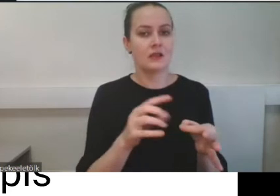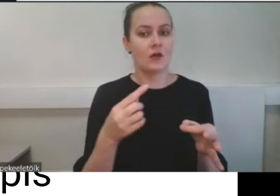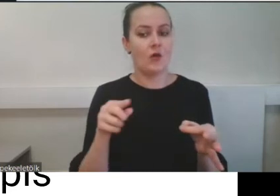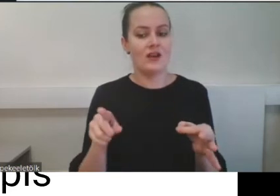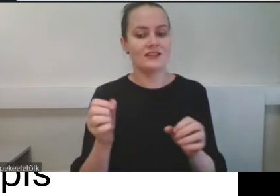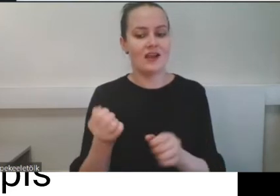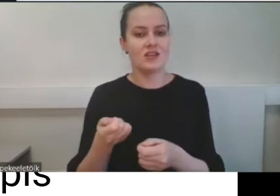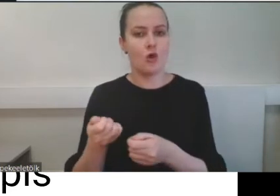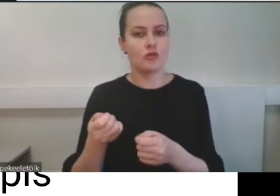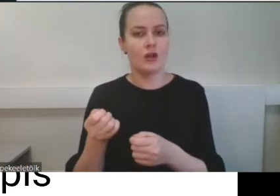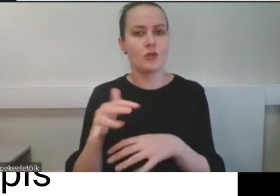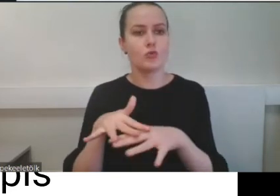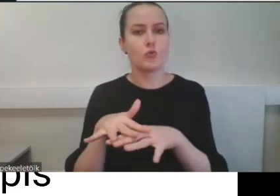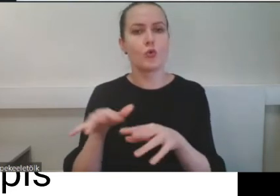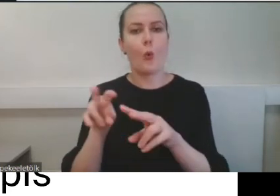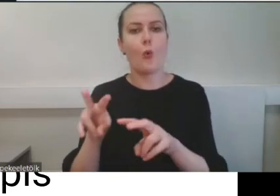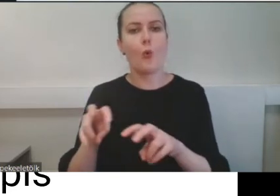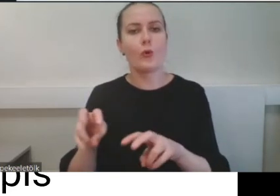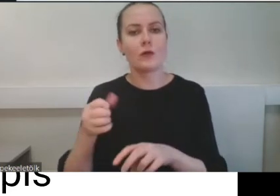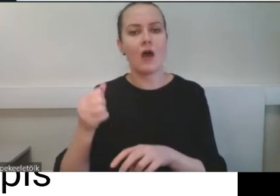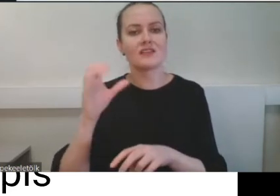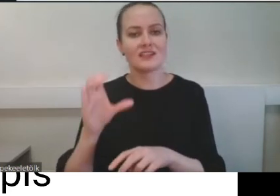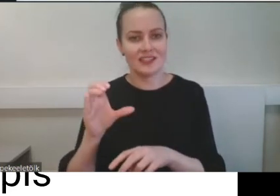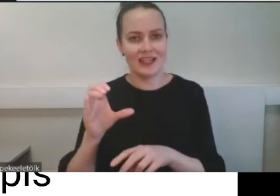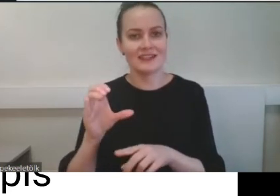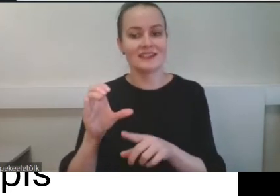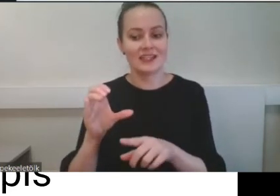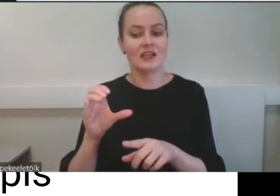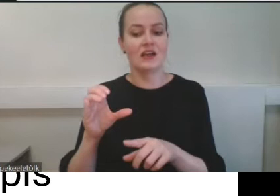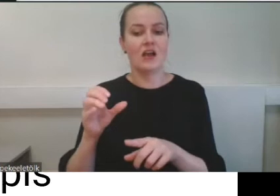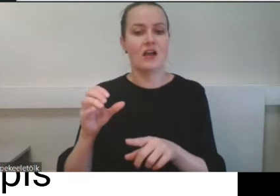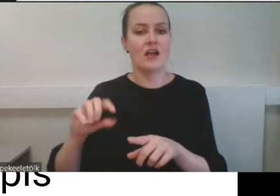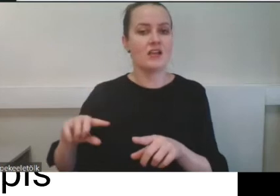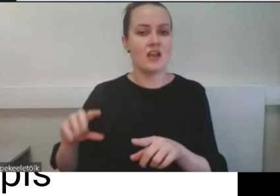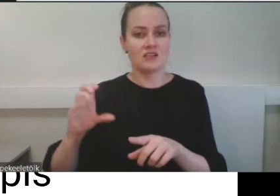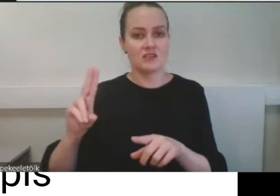mõiste ja mis on siis praeguseks, ma arvan, tõesti kõige täpsem mõiste on